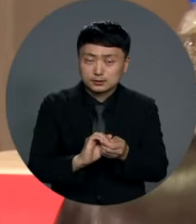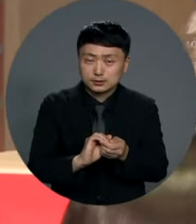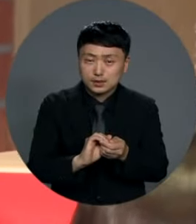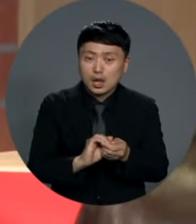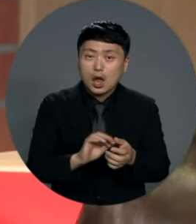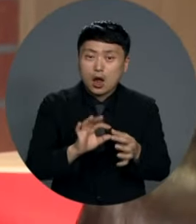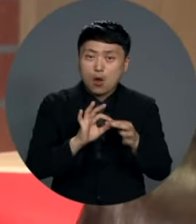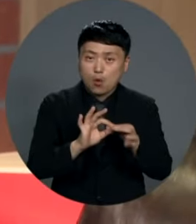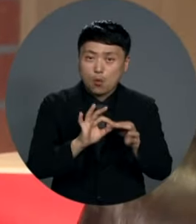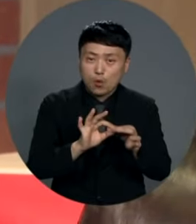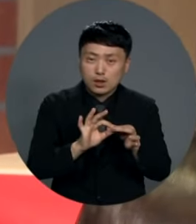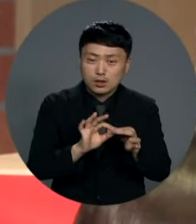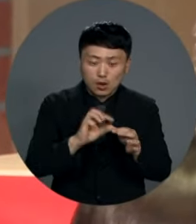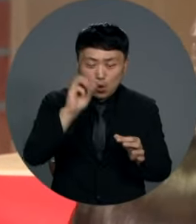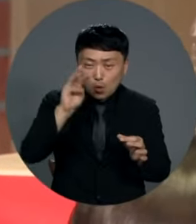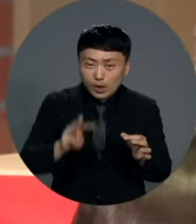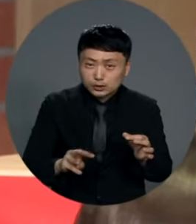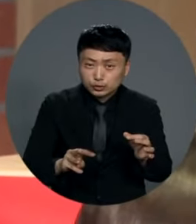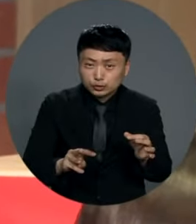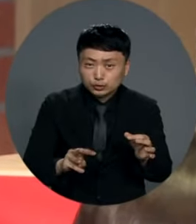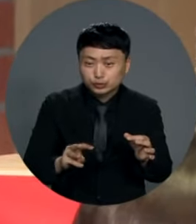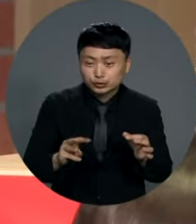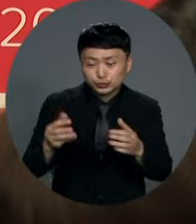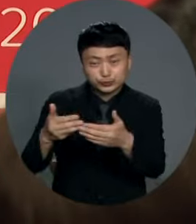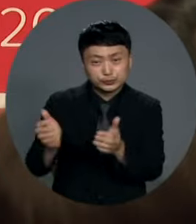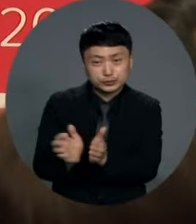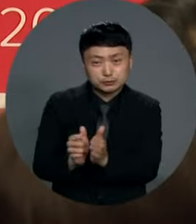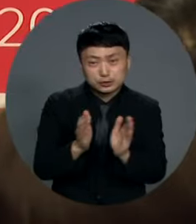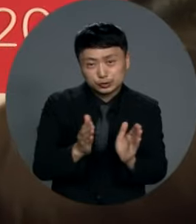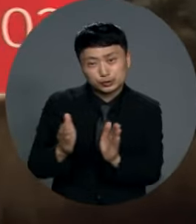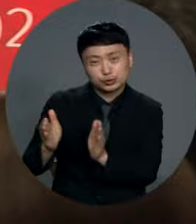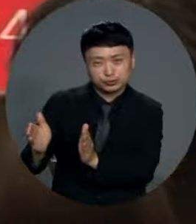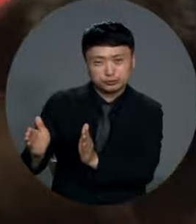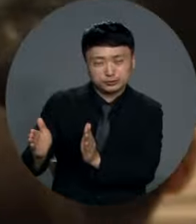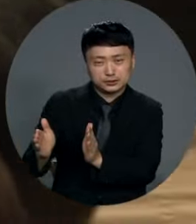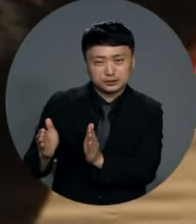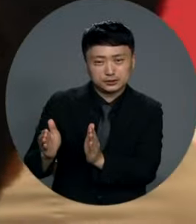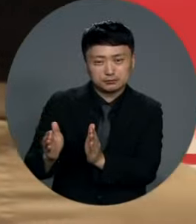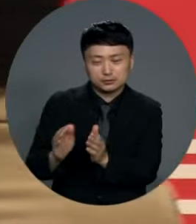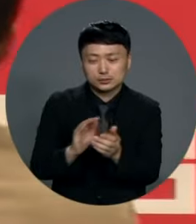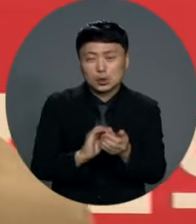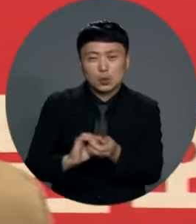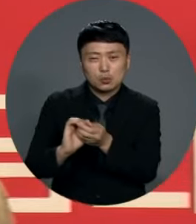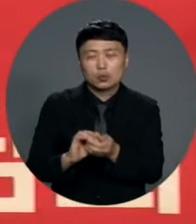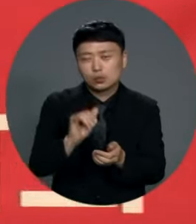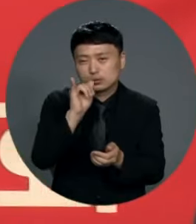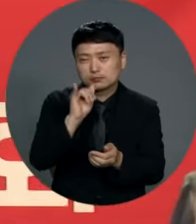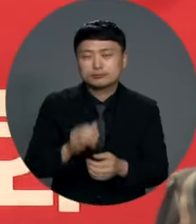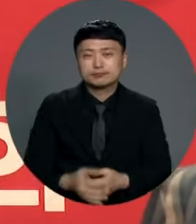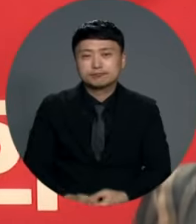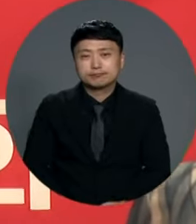기도 주립 오페라단이 준비한 트라비타 관객을습니다